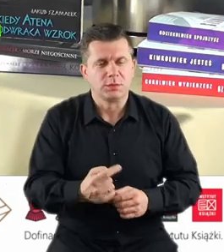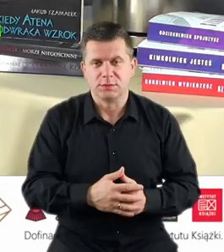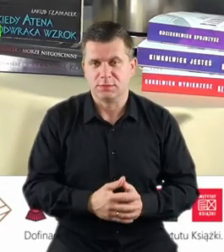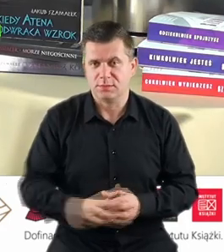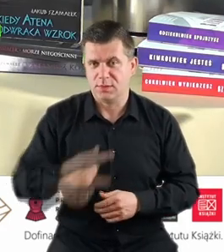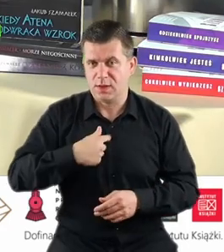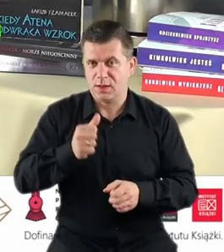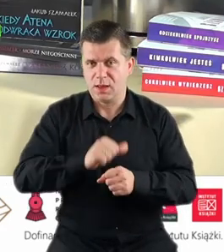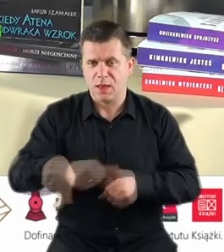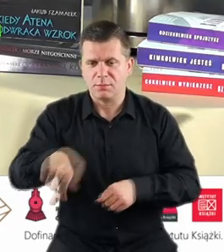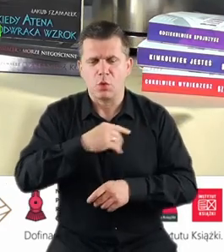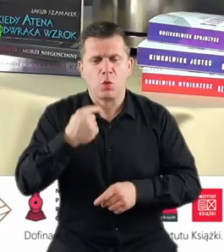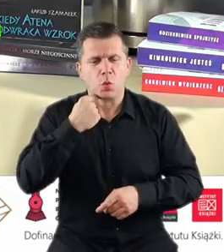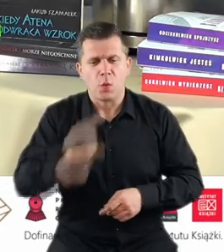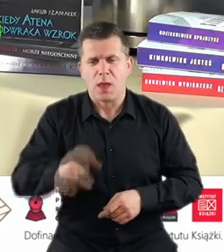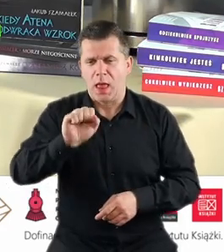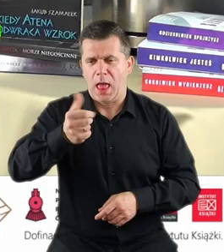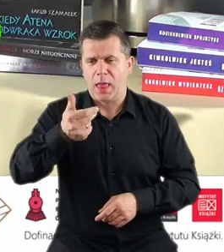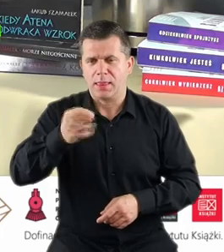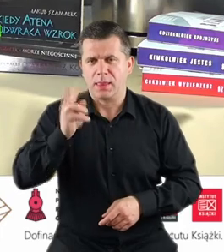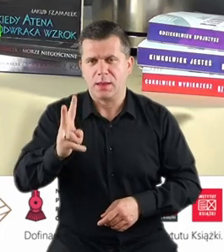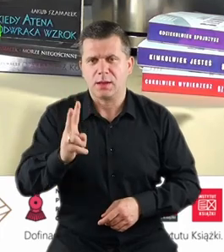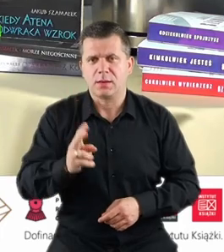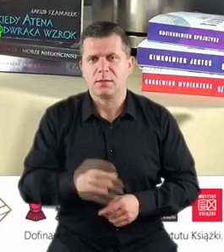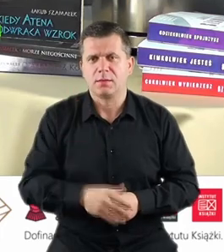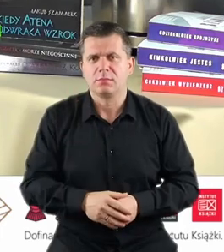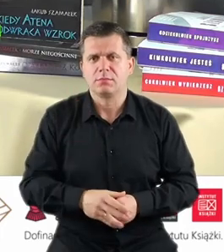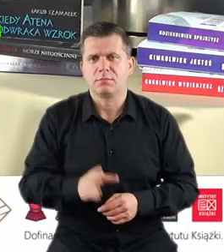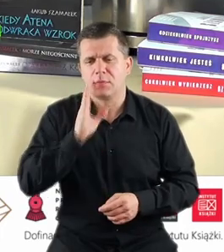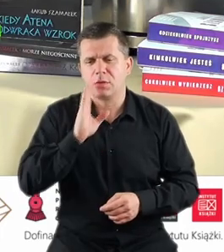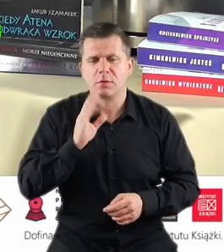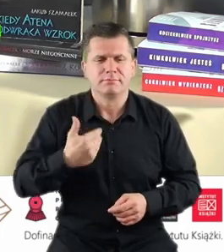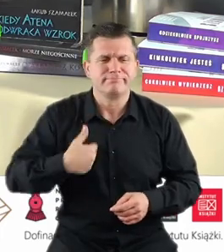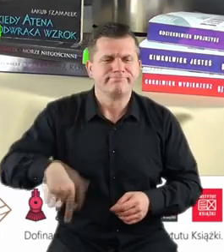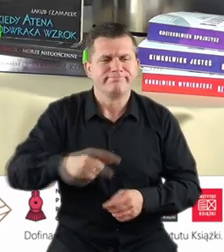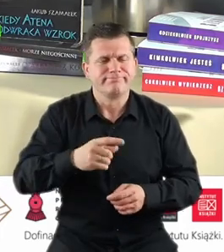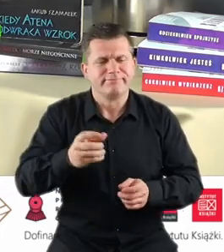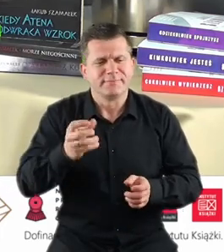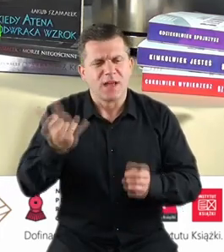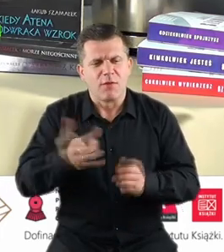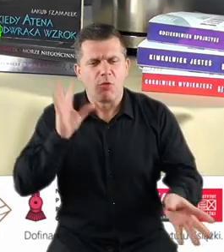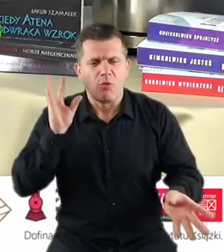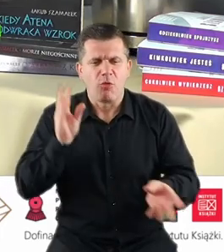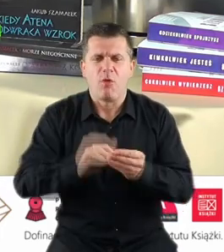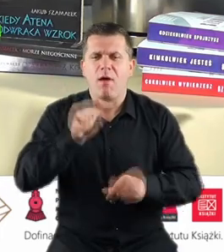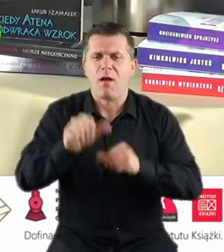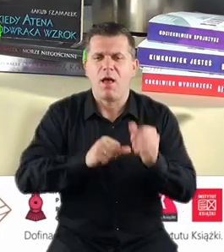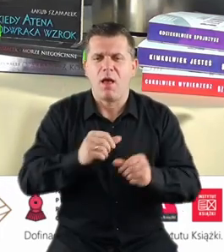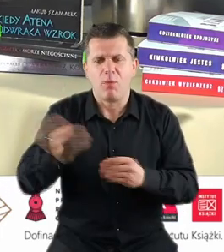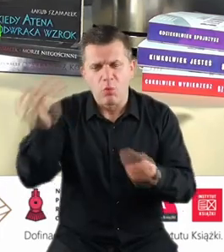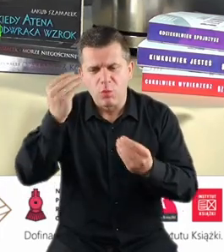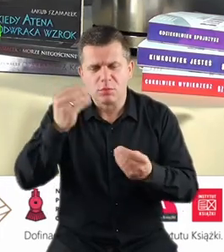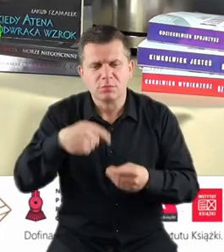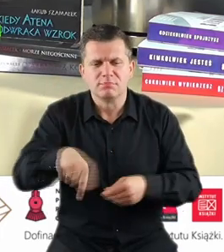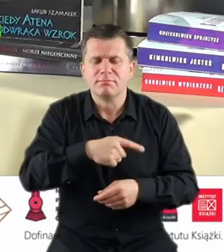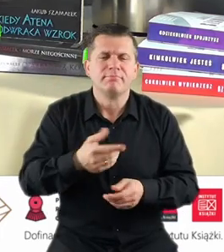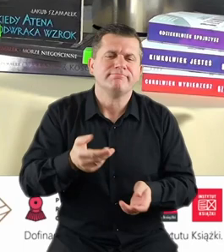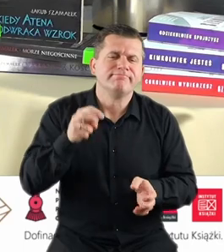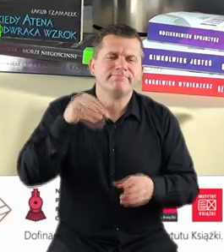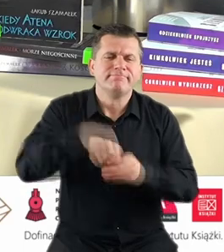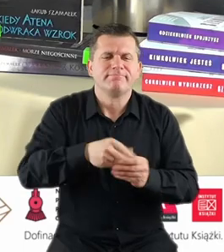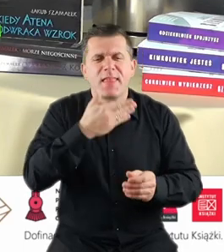że właśnie my jesteśmy znudzeni antykiem, bo nas tym karmiono jak gęsi na pasztet po prostu przez rurę i nie było